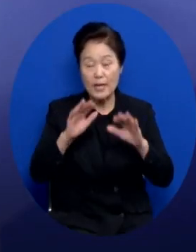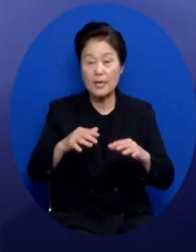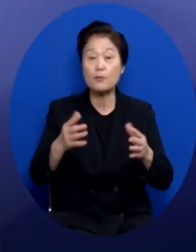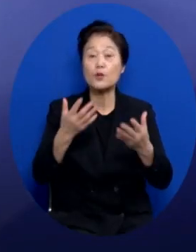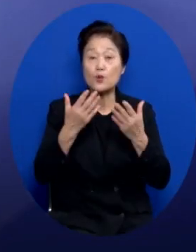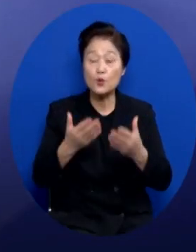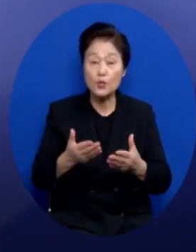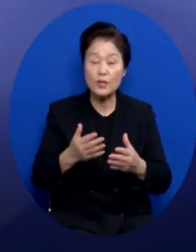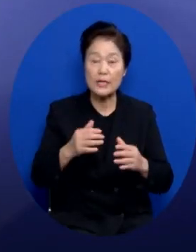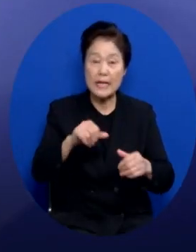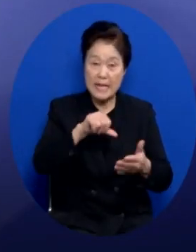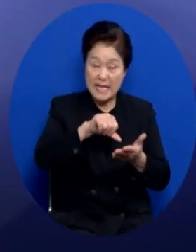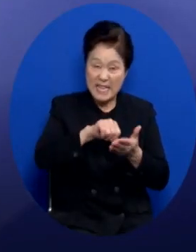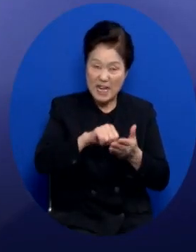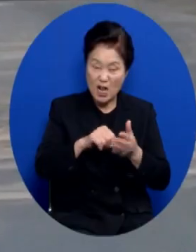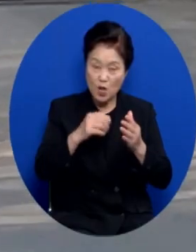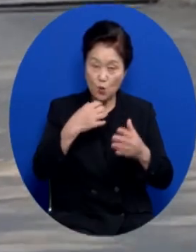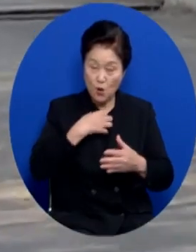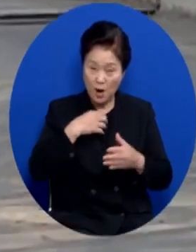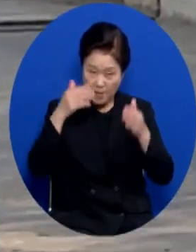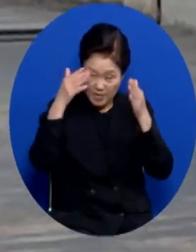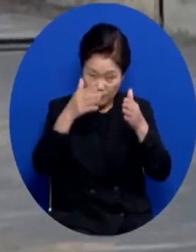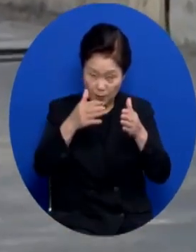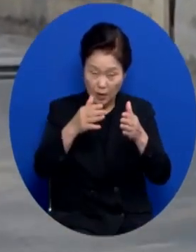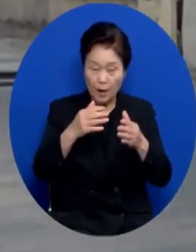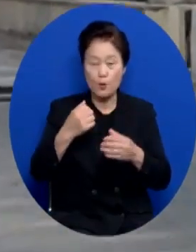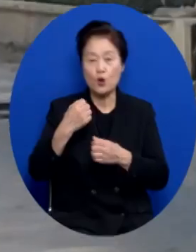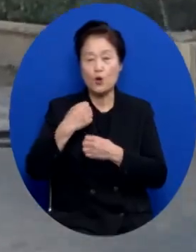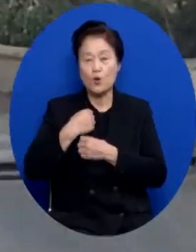휴전은 이란의 위협에 집중하는 한편 우리